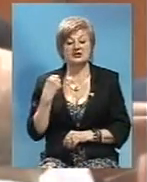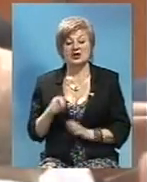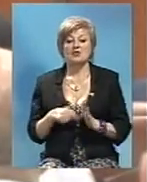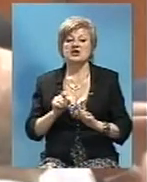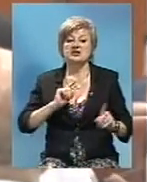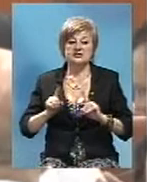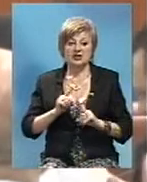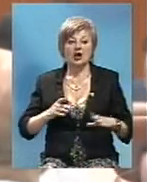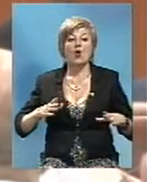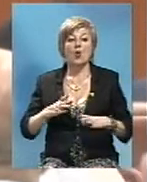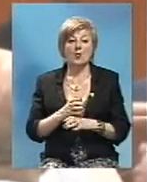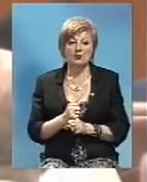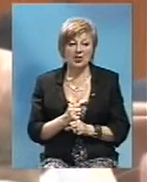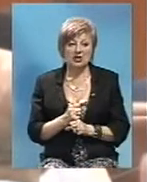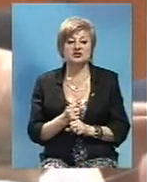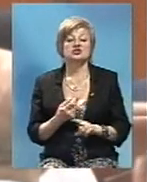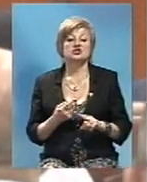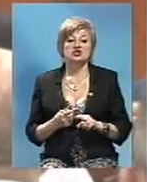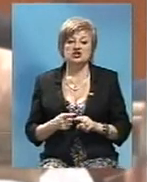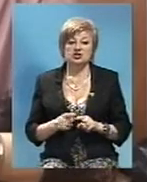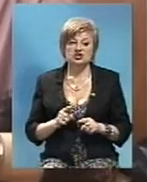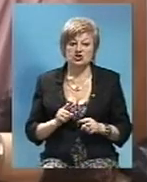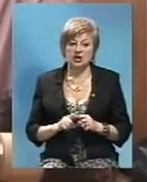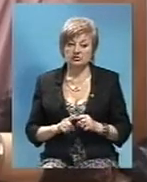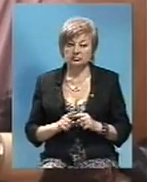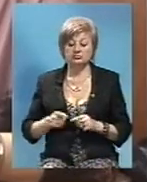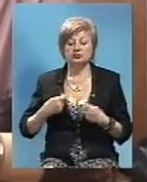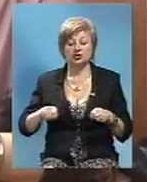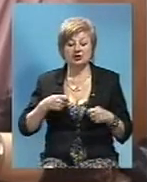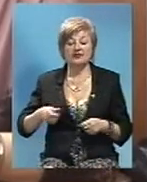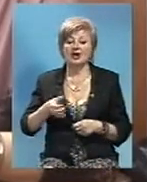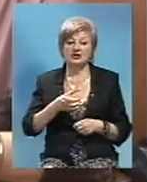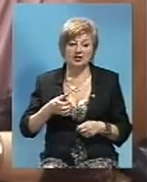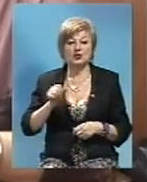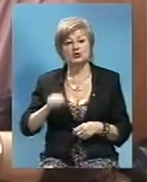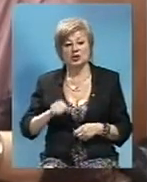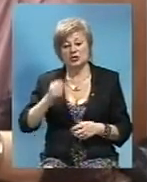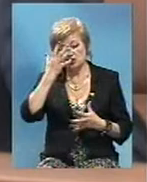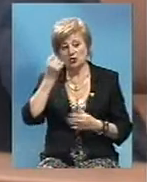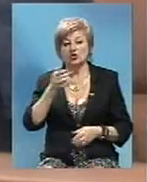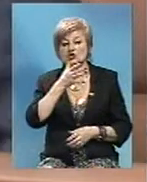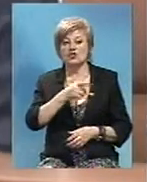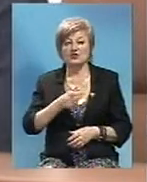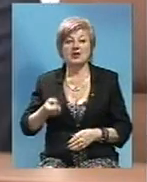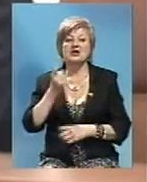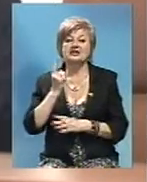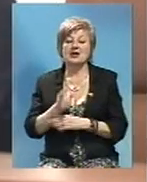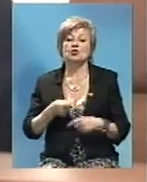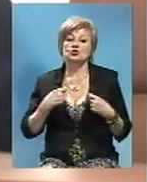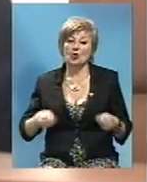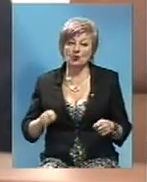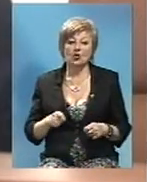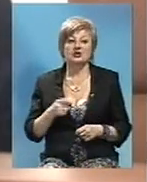міської ради обмежили роздрібну торгівлю алкогольними, слабоалкогольними напоями і пивом у нічний час. Заборона на продаж у Запоріжжі